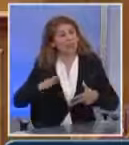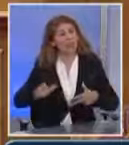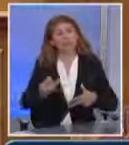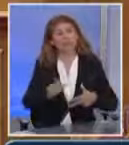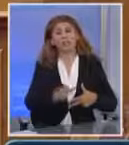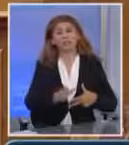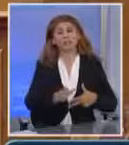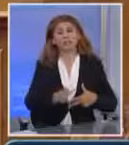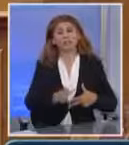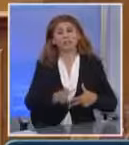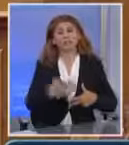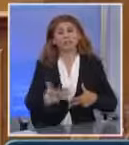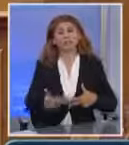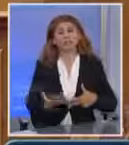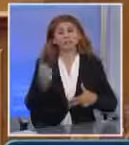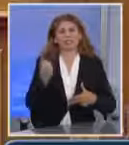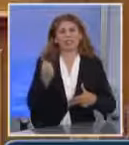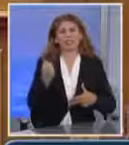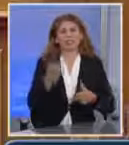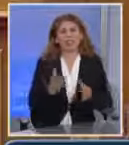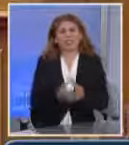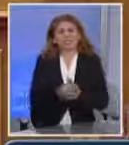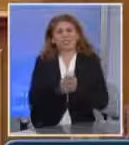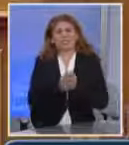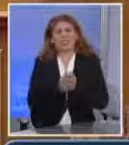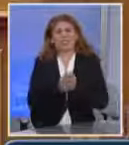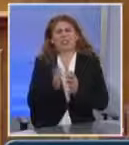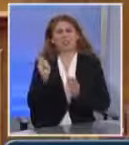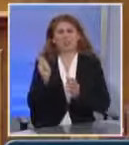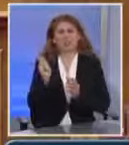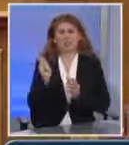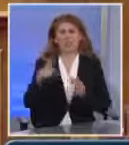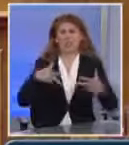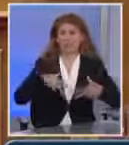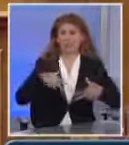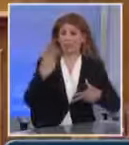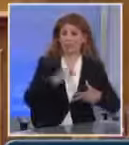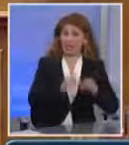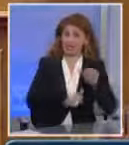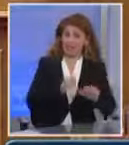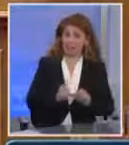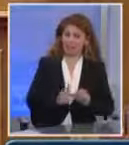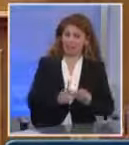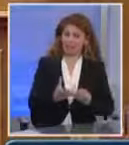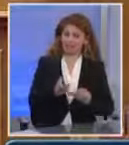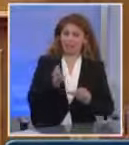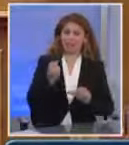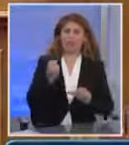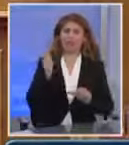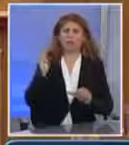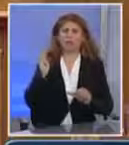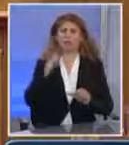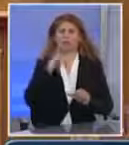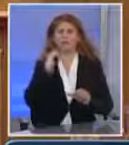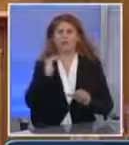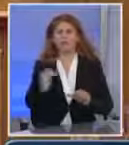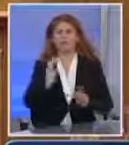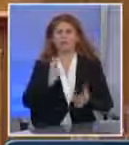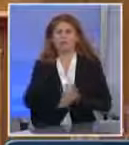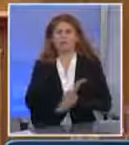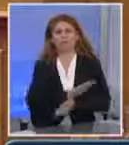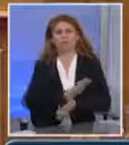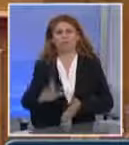χέρια συντηρητικών πολιτικών. Δεχτείτε το. Οι κυβερνήσεις αλλάζουν, οι συντηρητικές πολιτικές μένουν ίδιες